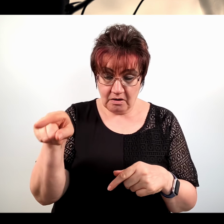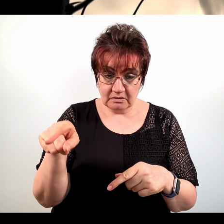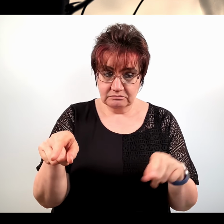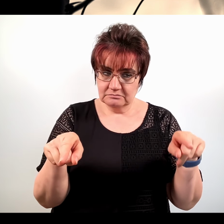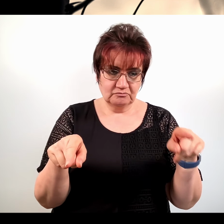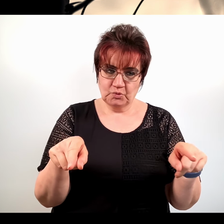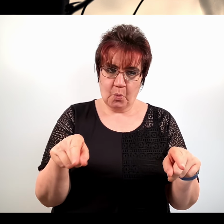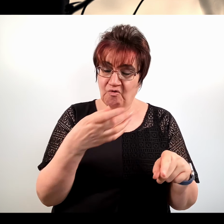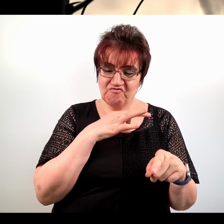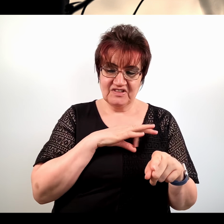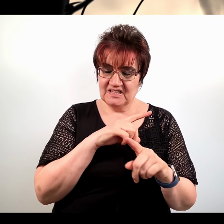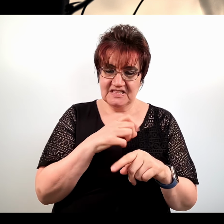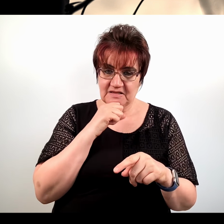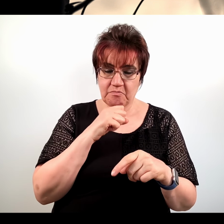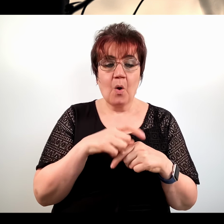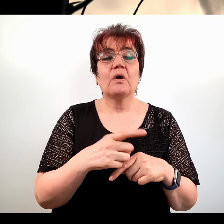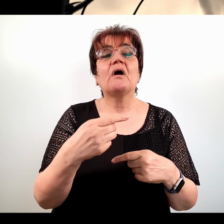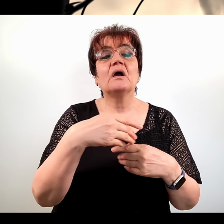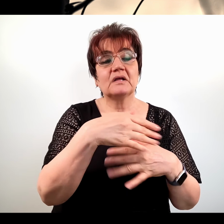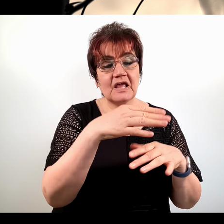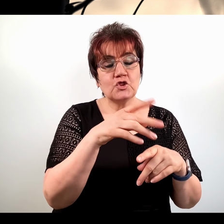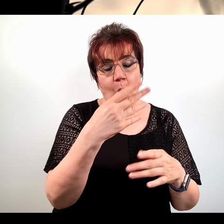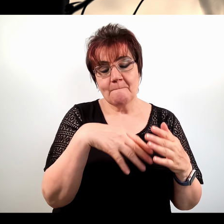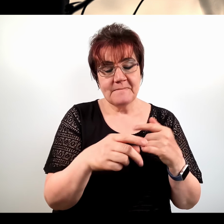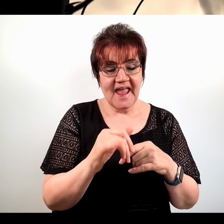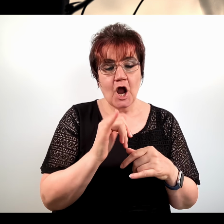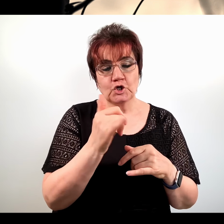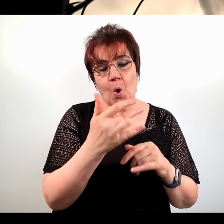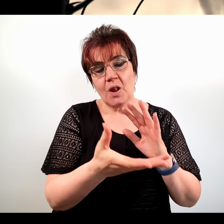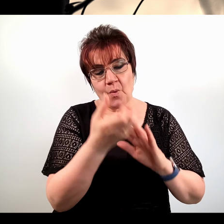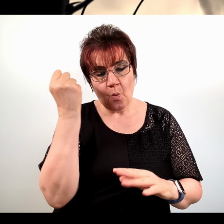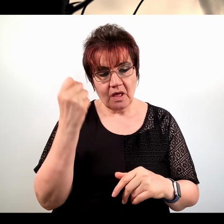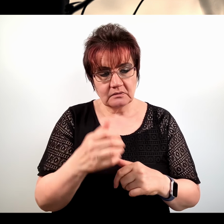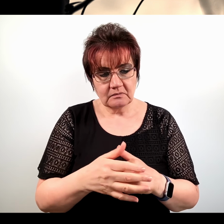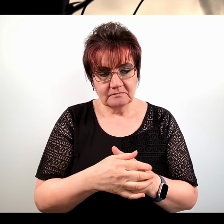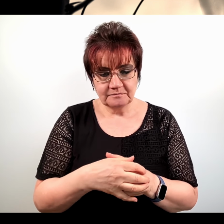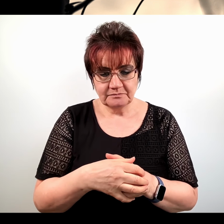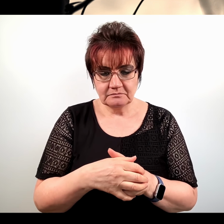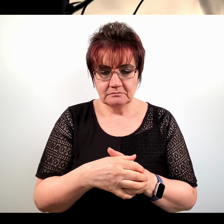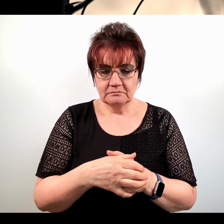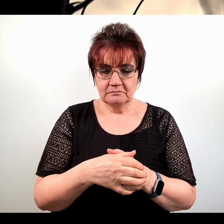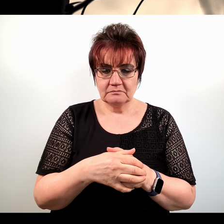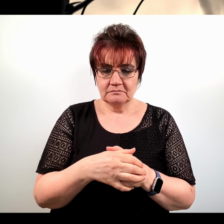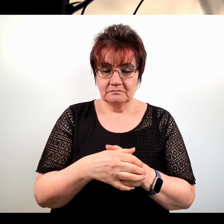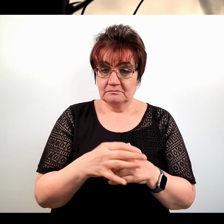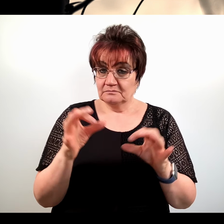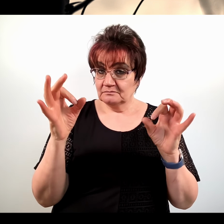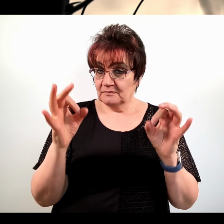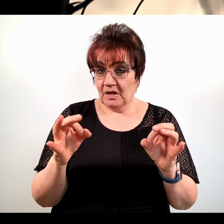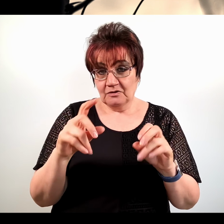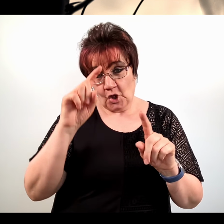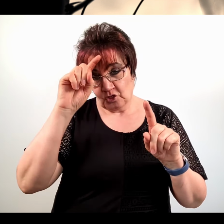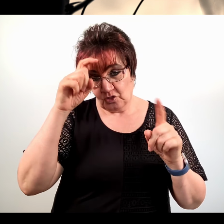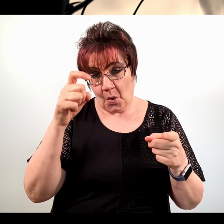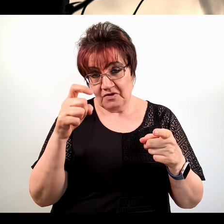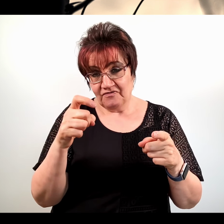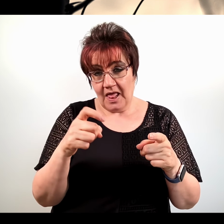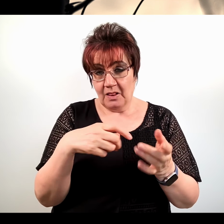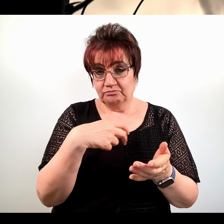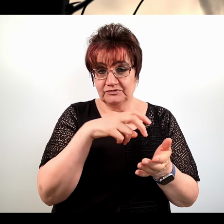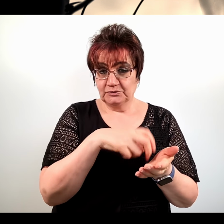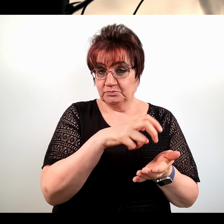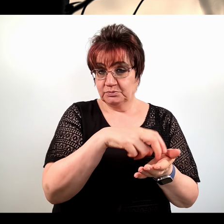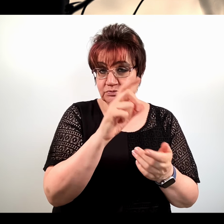hast du dir noch lange nicht verdient! Geh und hole noch mehr Gold!« So ging der Teufel